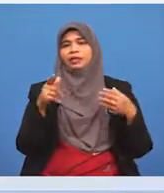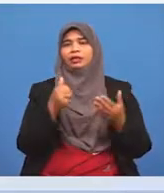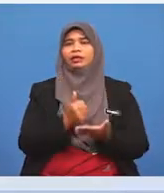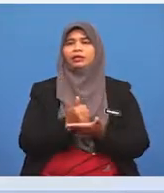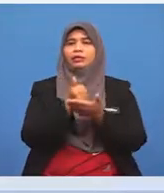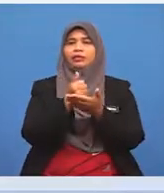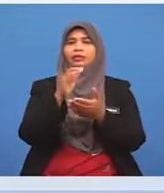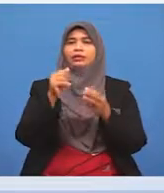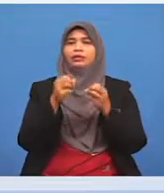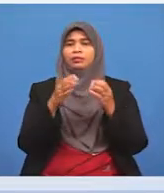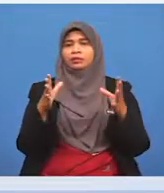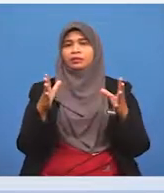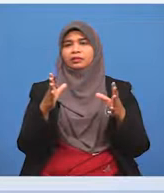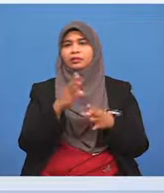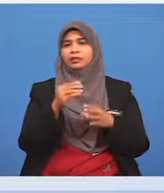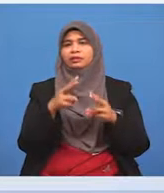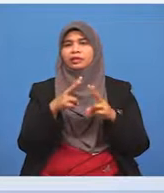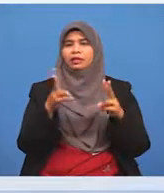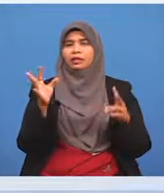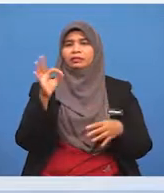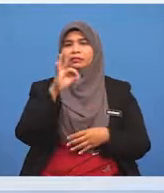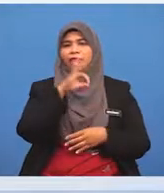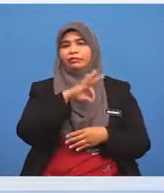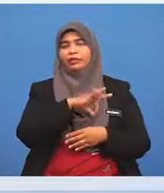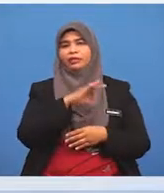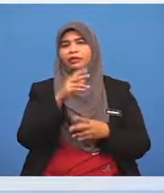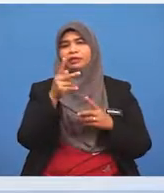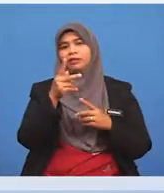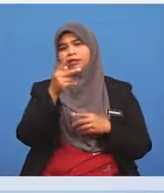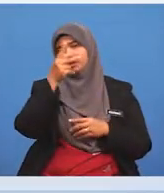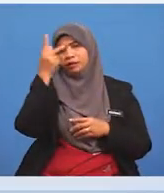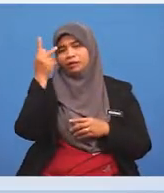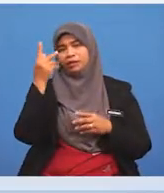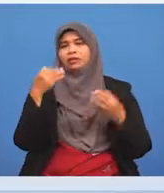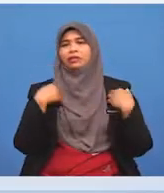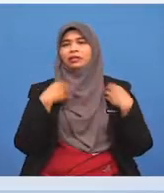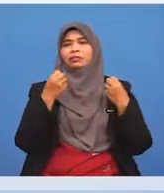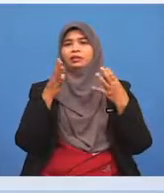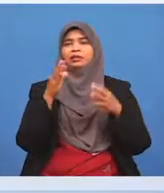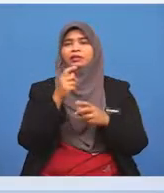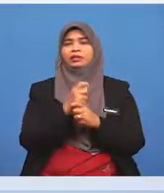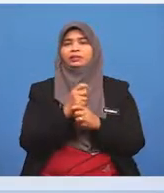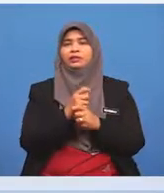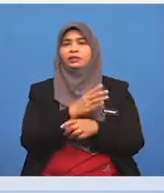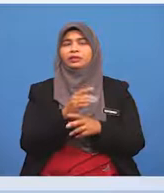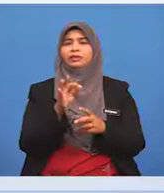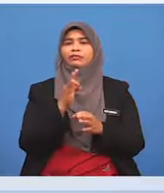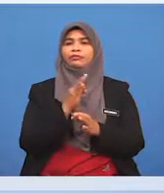fungsi. Air merupakan komponen terbaik dan terpenting dalam tubuh badan